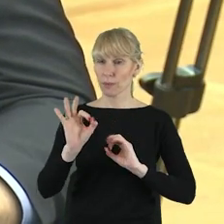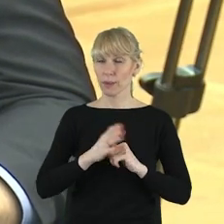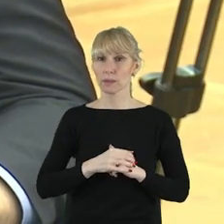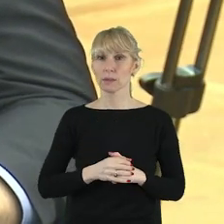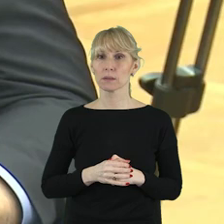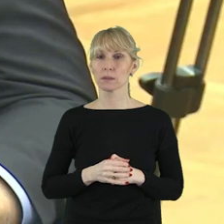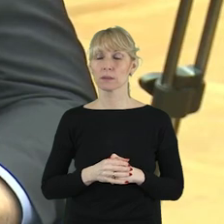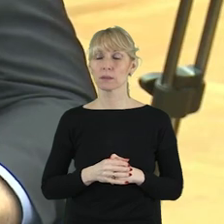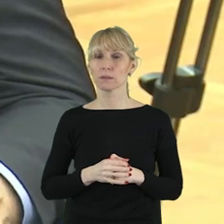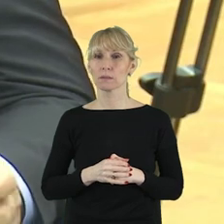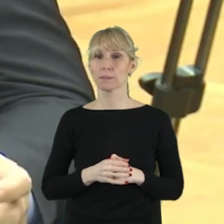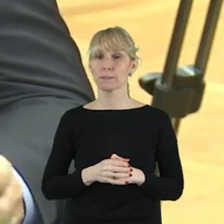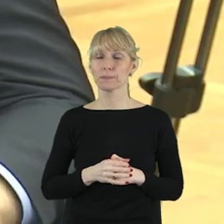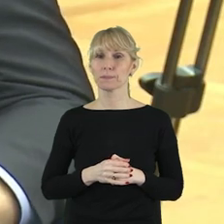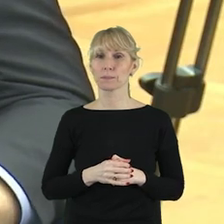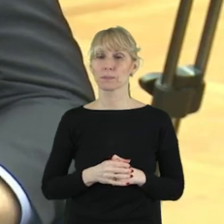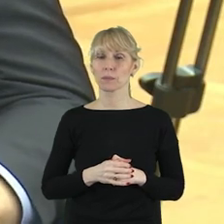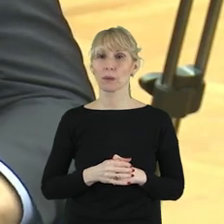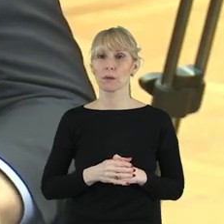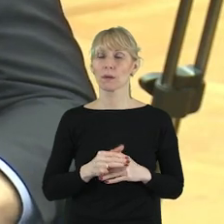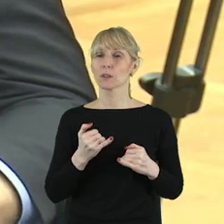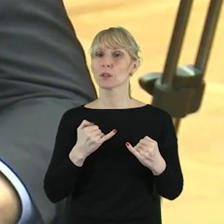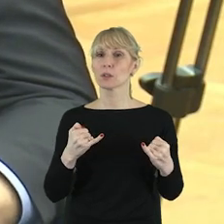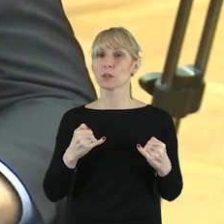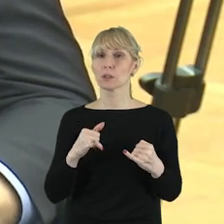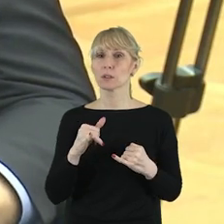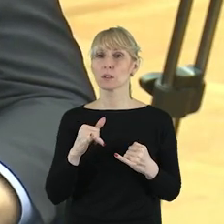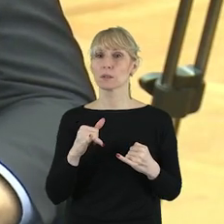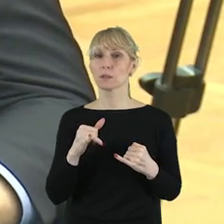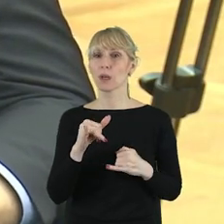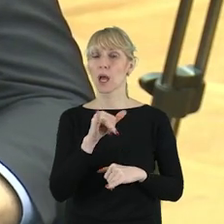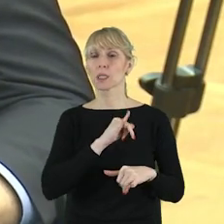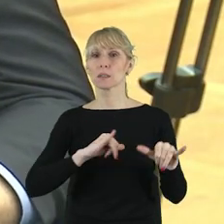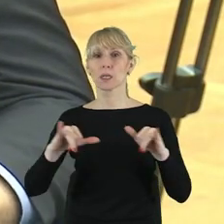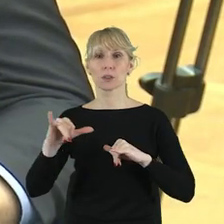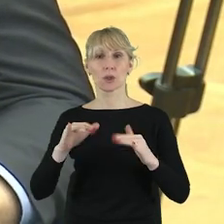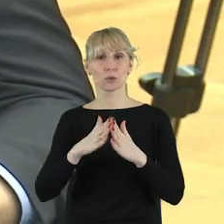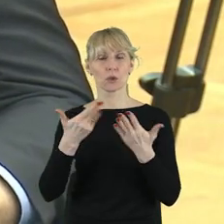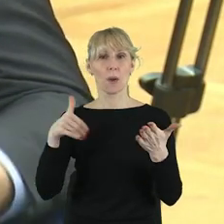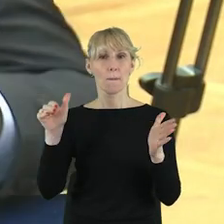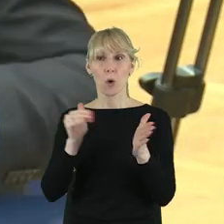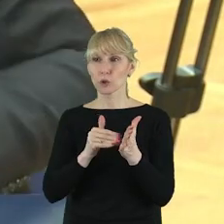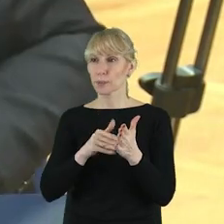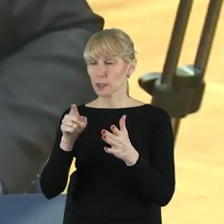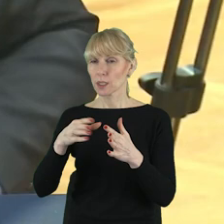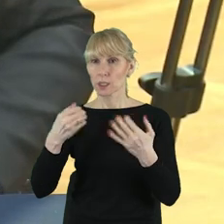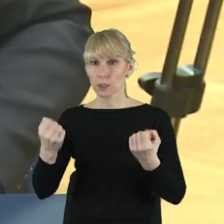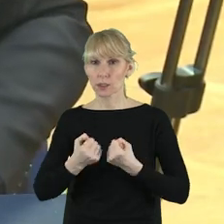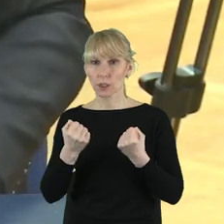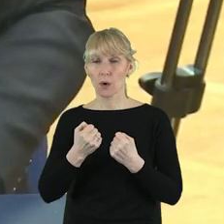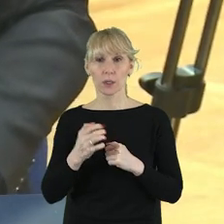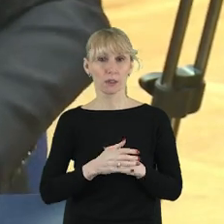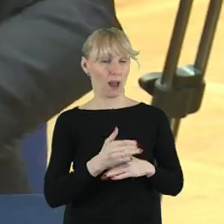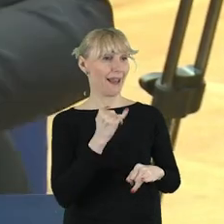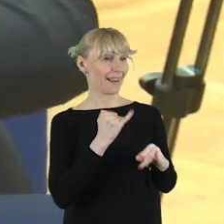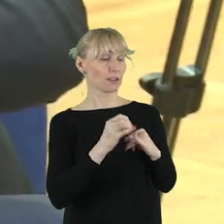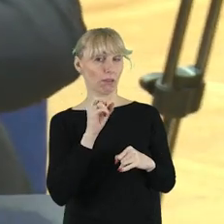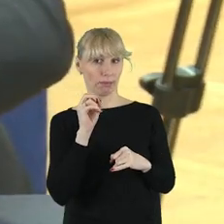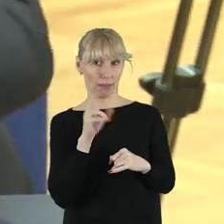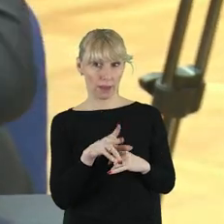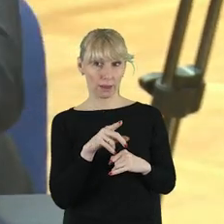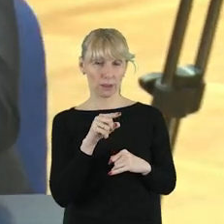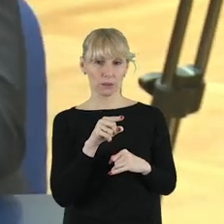potrzebie takich działań. Jeśli tak, to myślę, że przystąpimy do